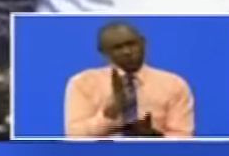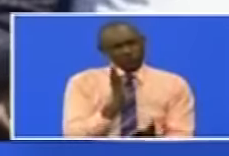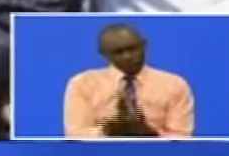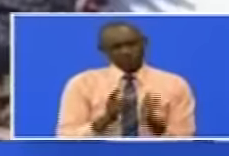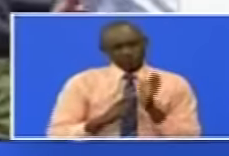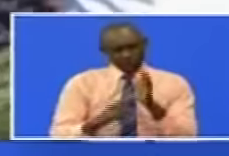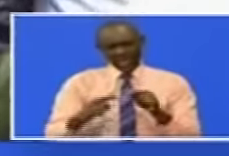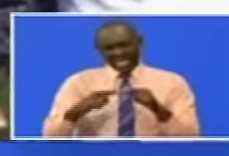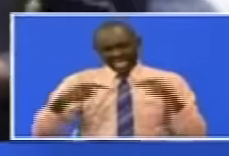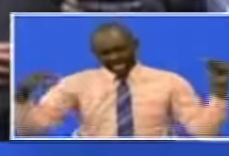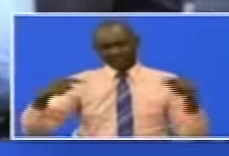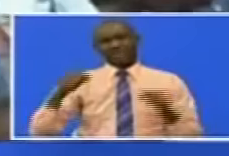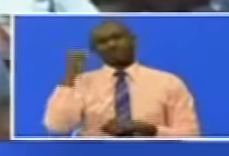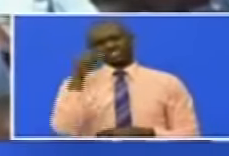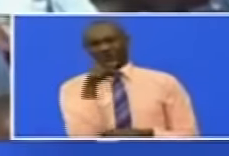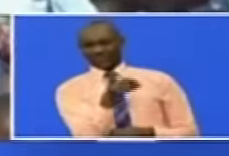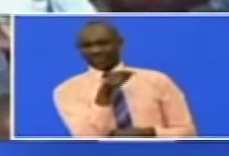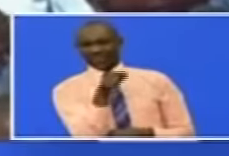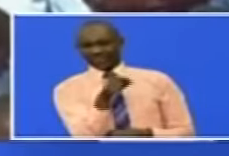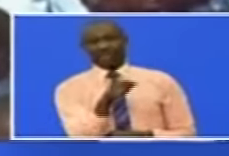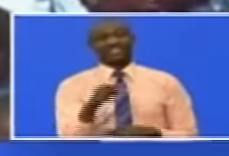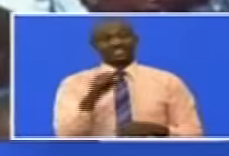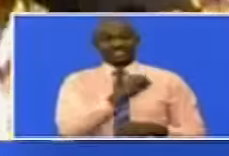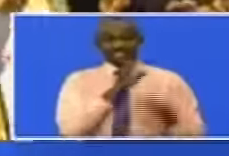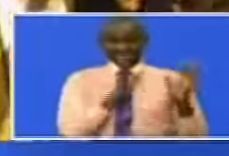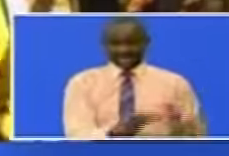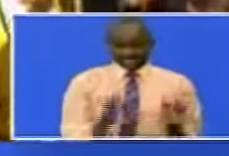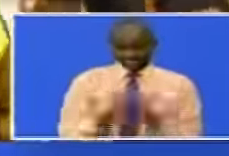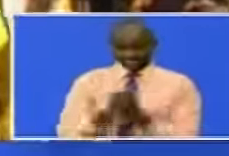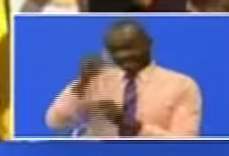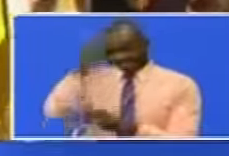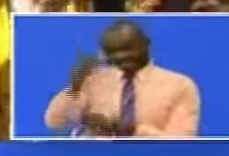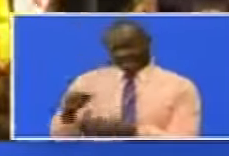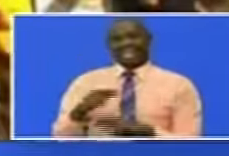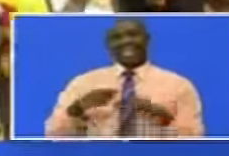cha uhasama wa kisiasa baina ya wanasiasa wa kaunti ya Meru.